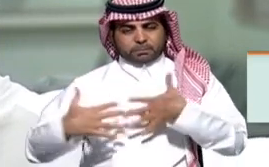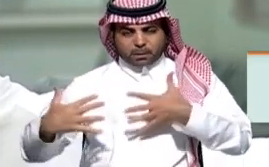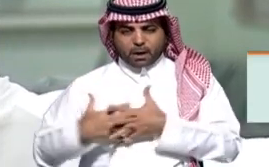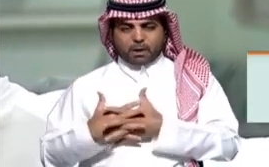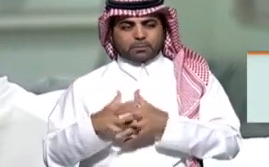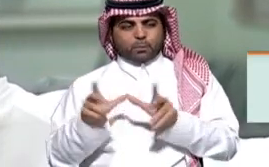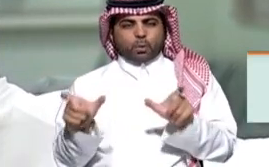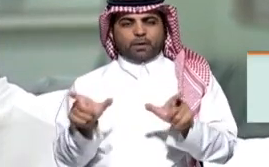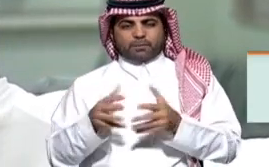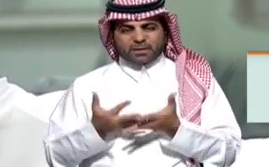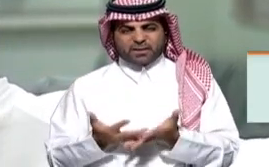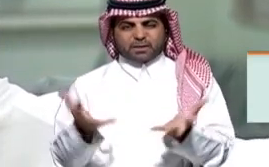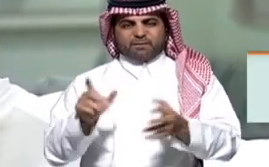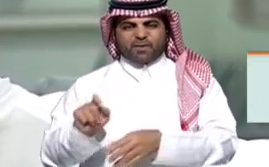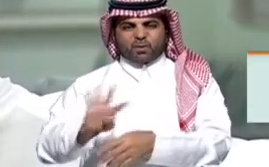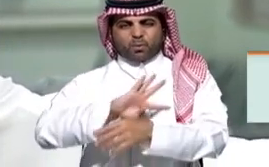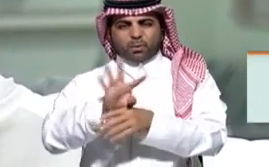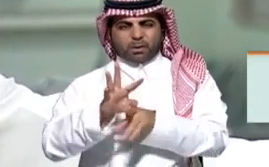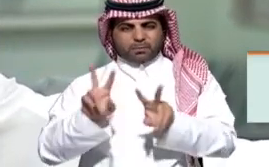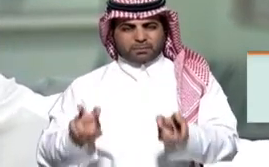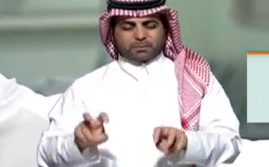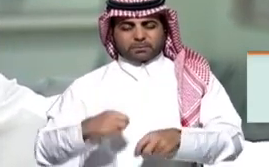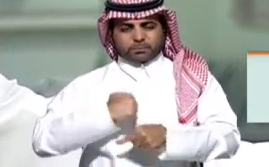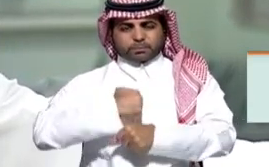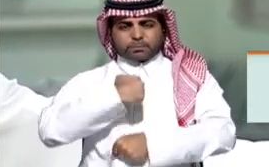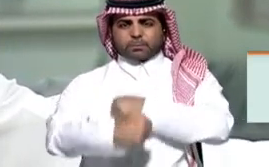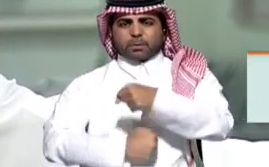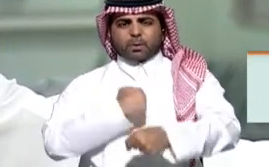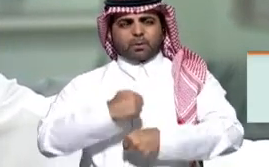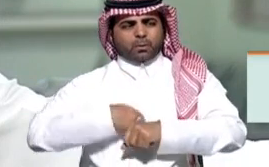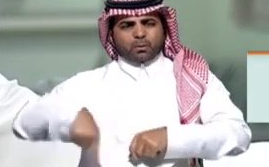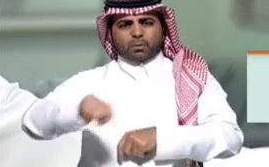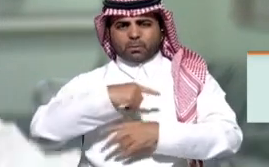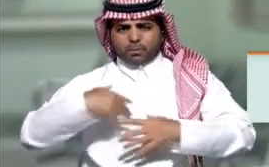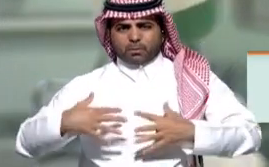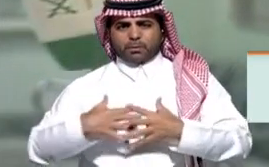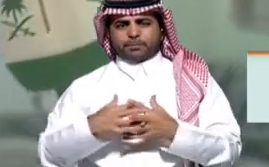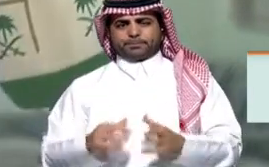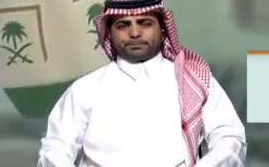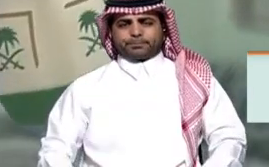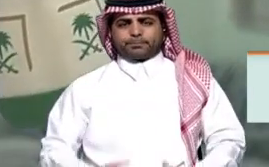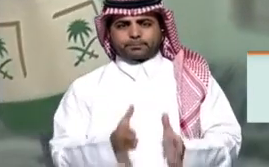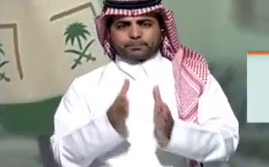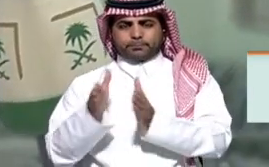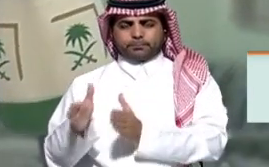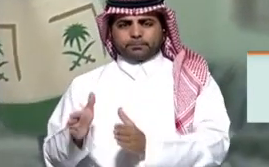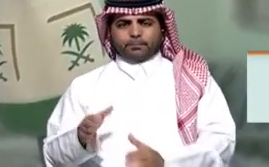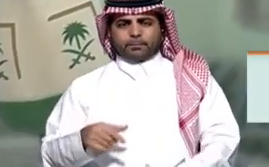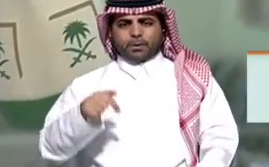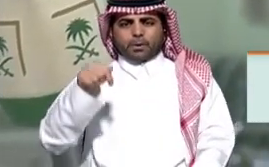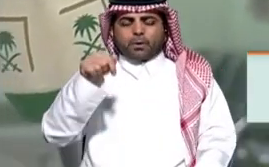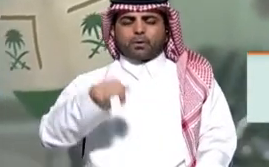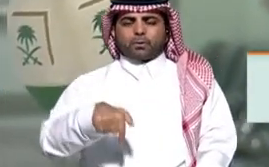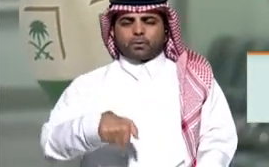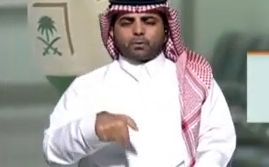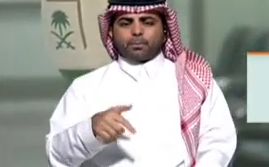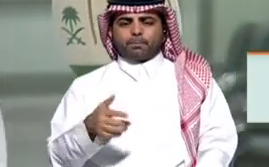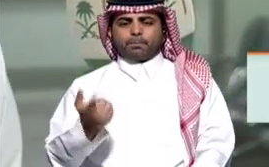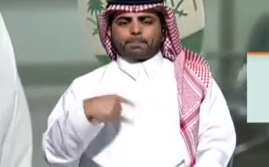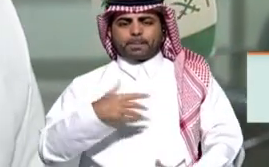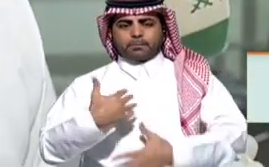وهي على قدر عالي من الجهود المبذولة ولله الحمد. جميل. طيب، اليوم في ظل